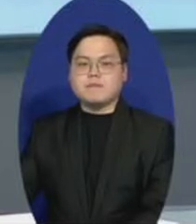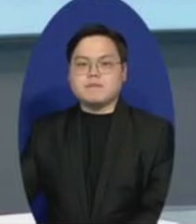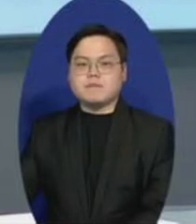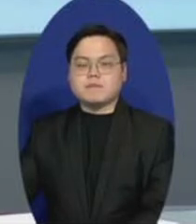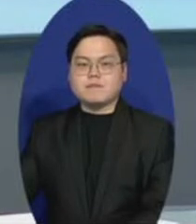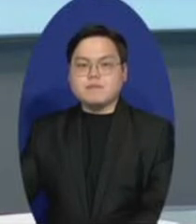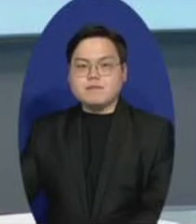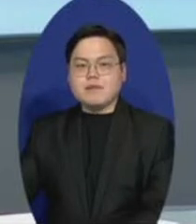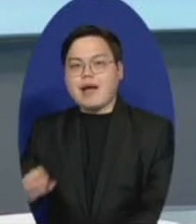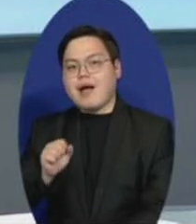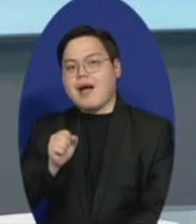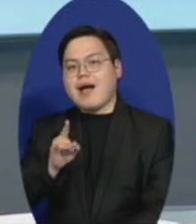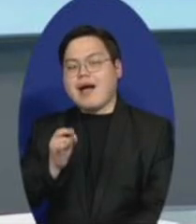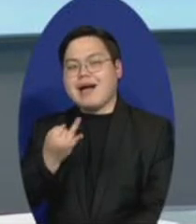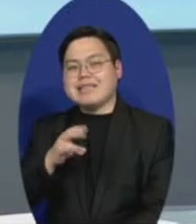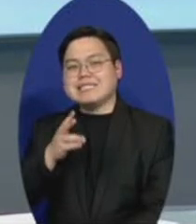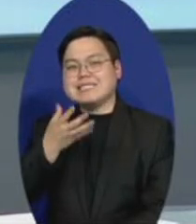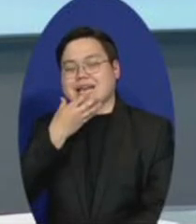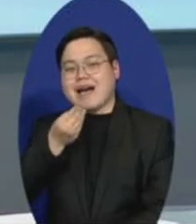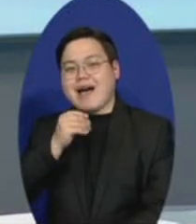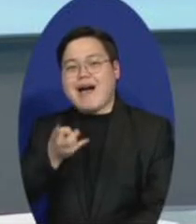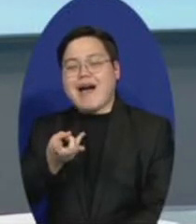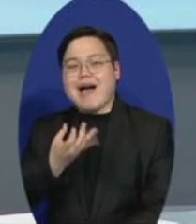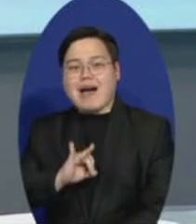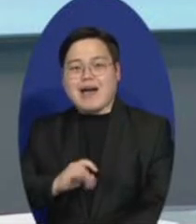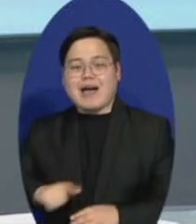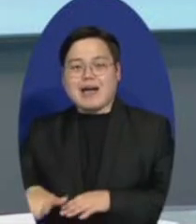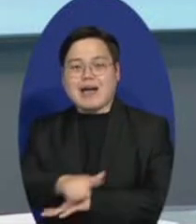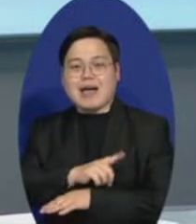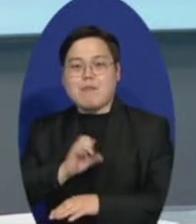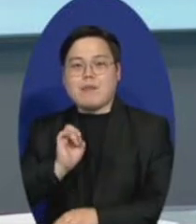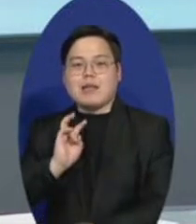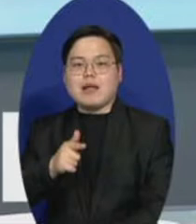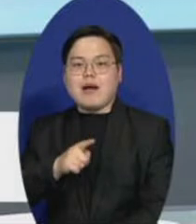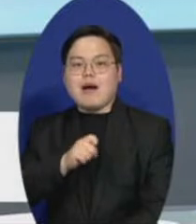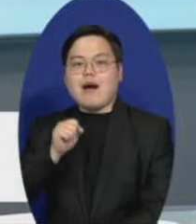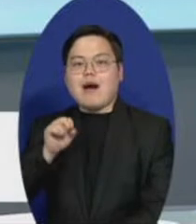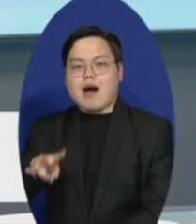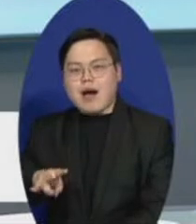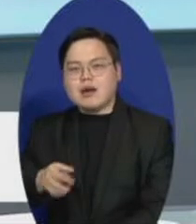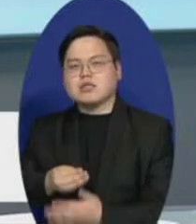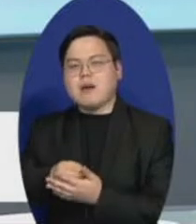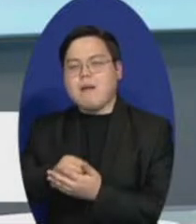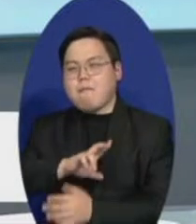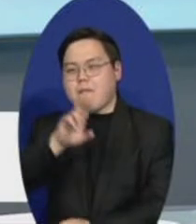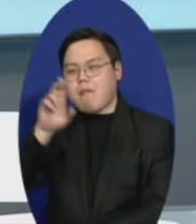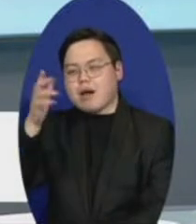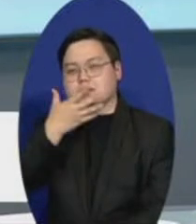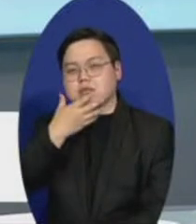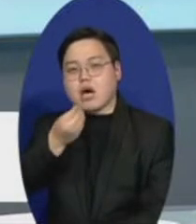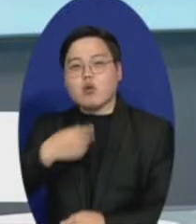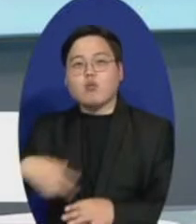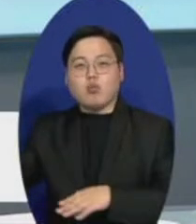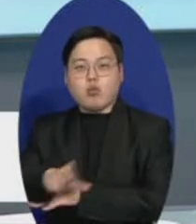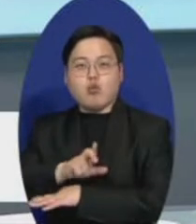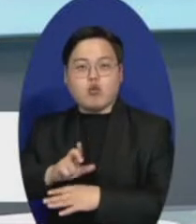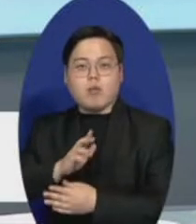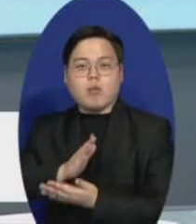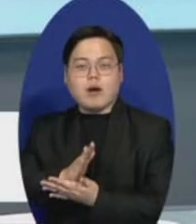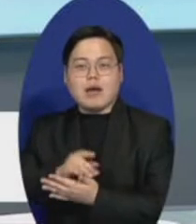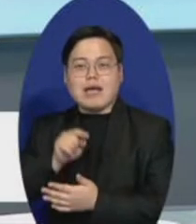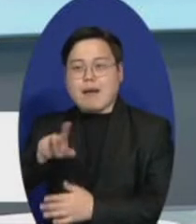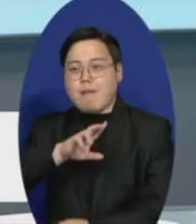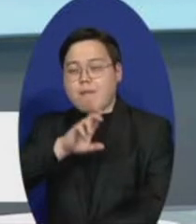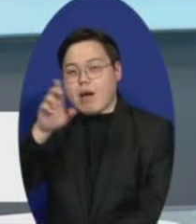Арын сайхан хангай нутаг чулуутын хавцал хоргын тогоо бэлэг хааны цогцол бүр сувар хайрхан уулс зэрэг байгалийн үцэглэн цогцолсон бүс нутаг байдаг. За энэ л